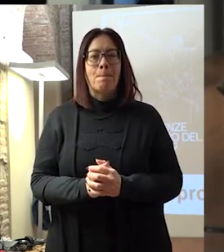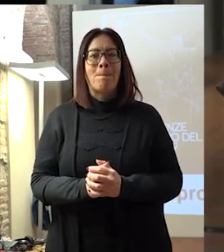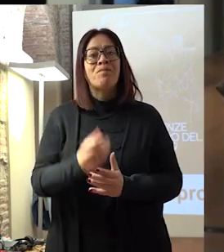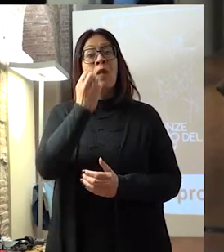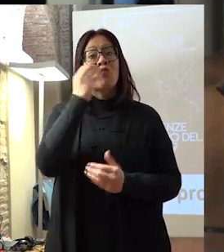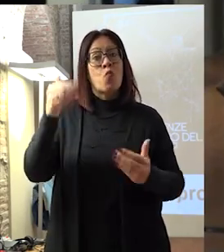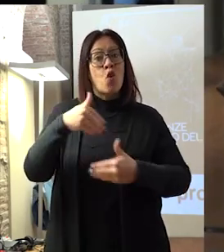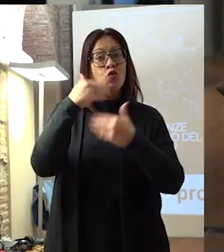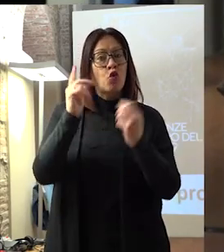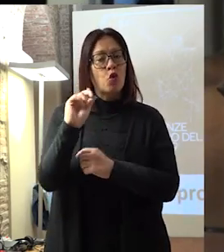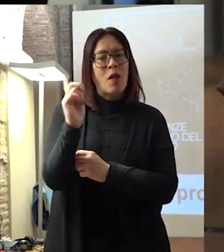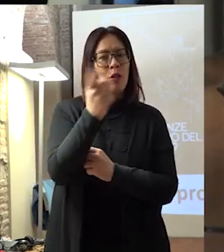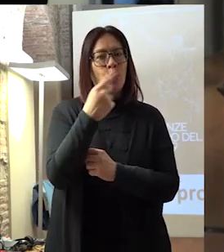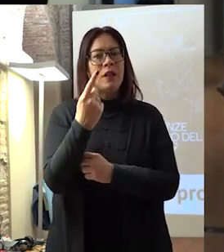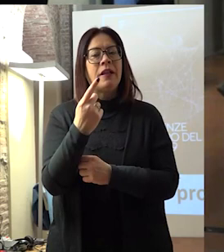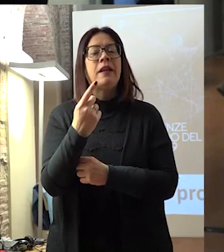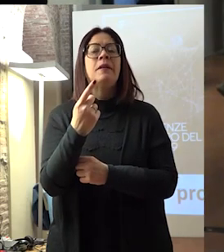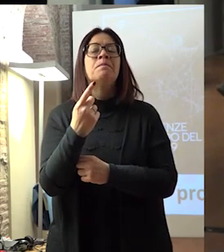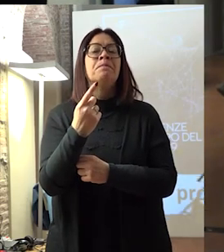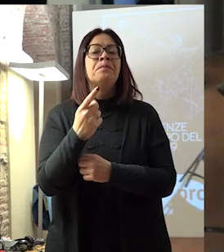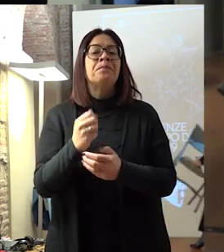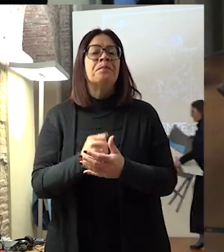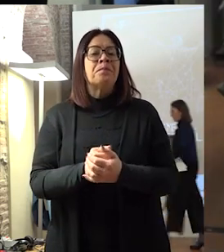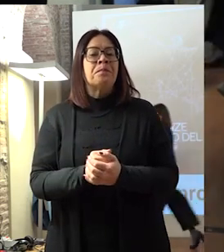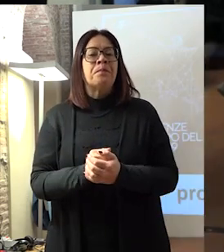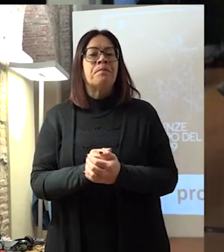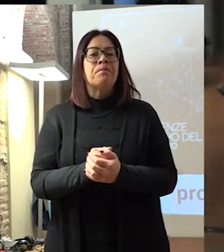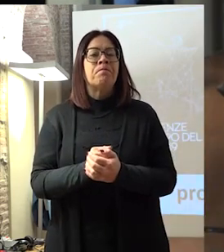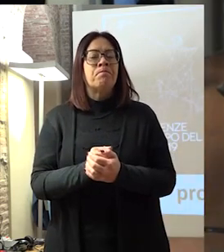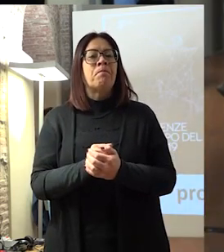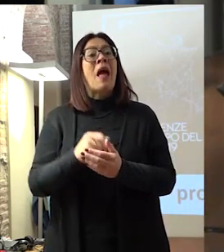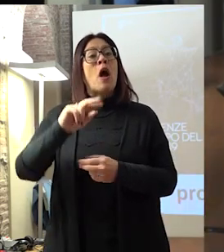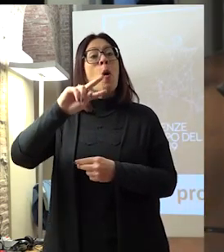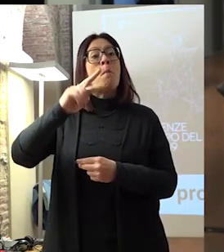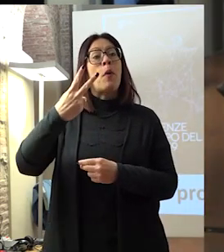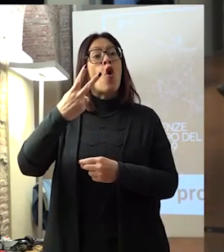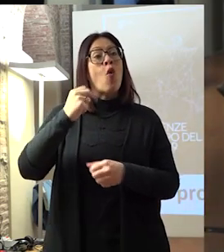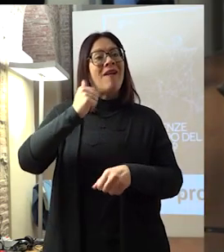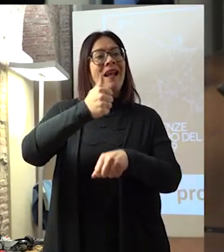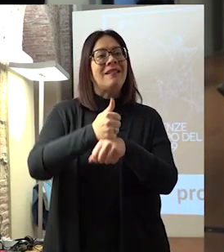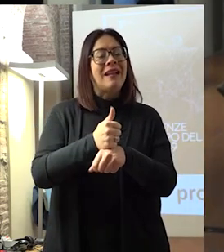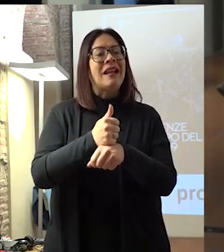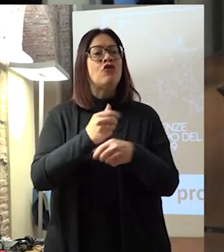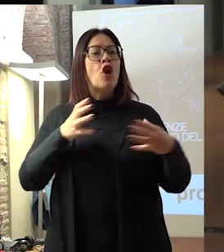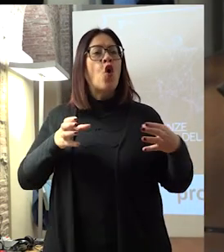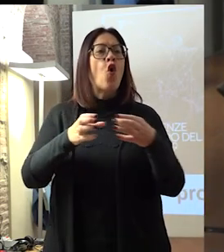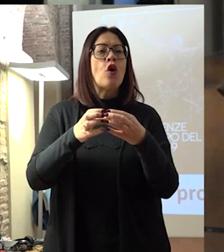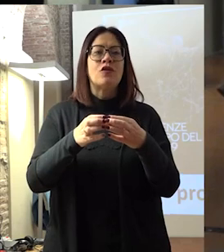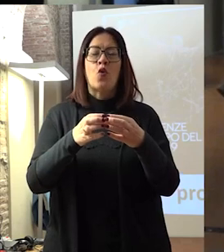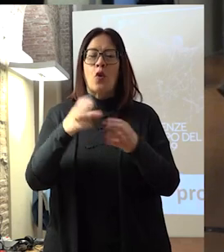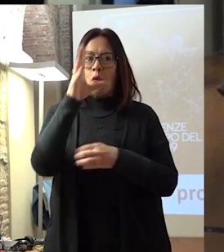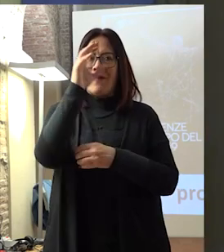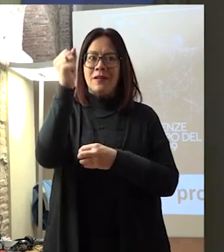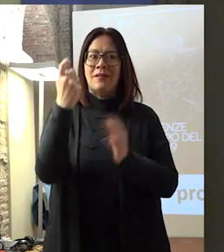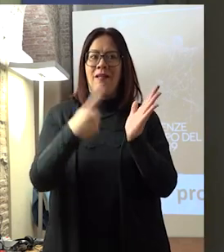Buongiorno a tutti e a tutti, come prorettrice alla coesione della comunità universitaria e per il diritto allo